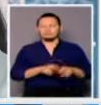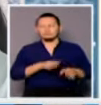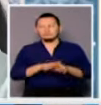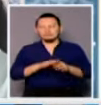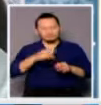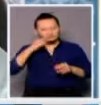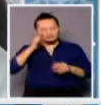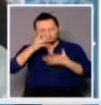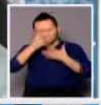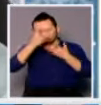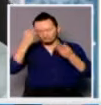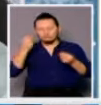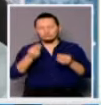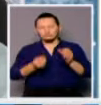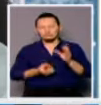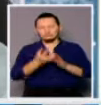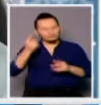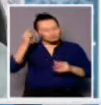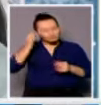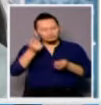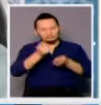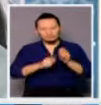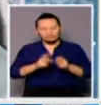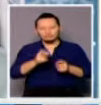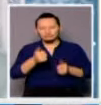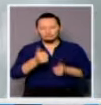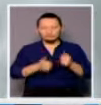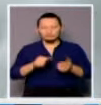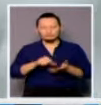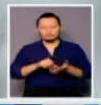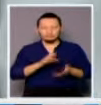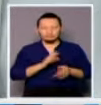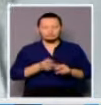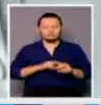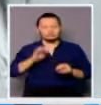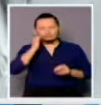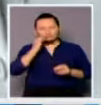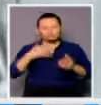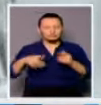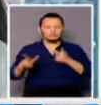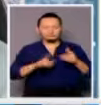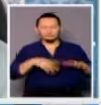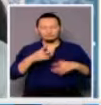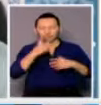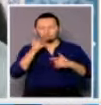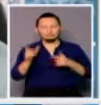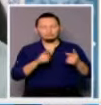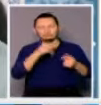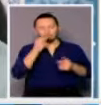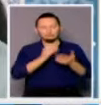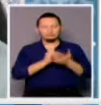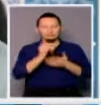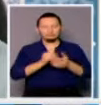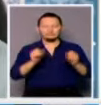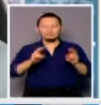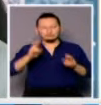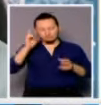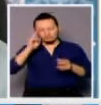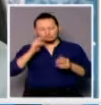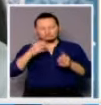ұмытылып бара жатқан шаш өру бойынша сайысқа түсті әжелеріміз. Жалпы әжелердің дайындығы жақсы, жоға арнаулы орта білім